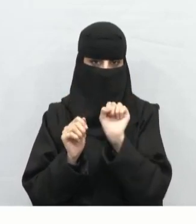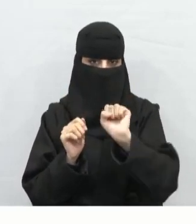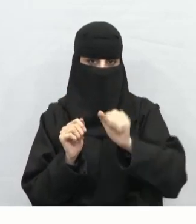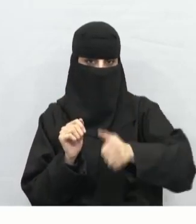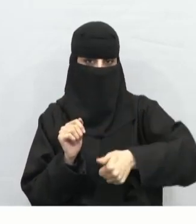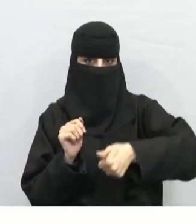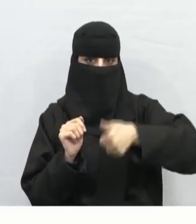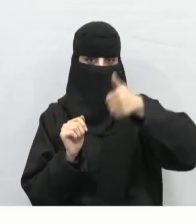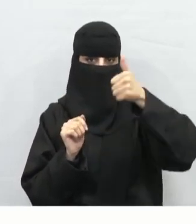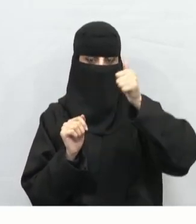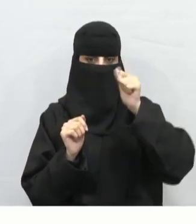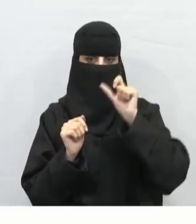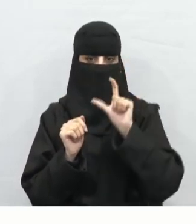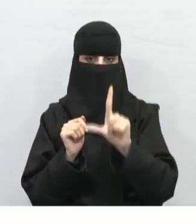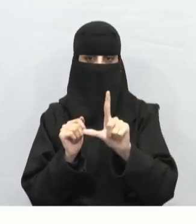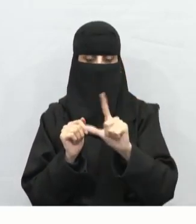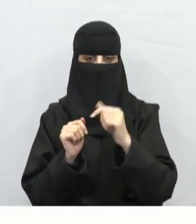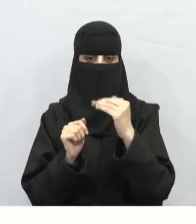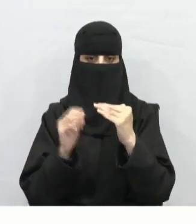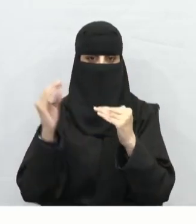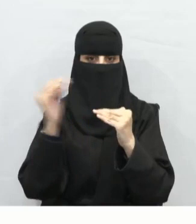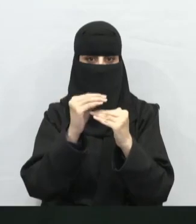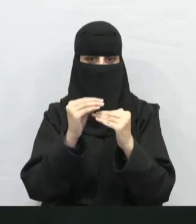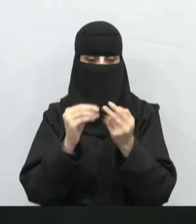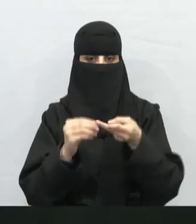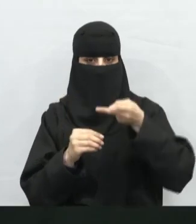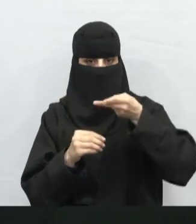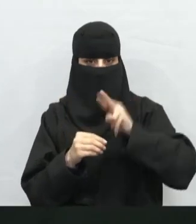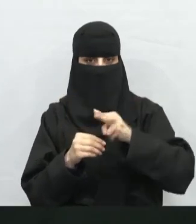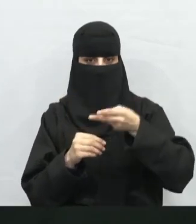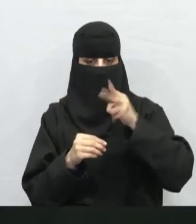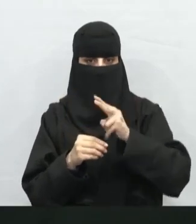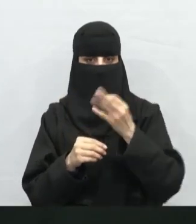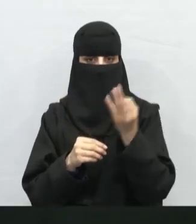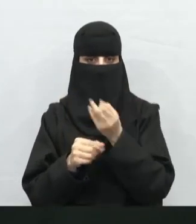هيا كرروها مره اخرى انطقوا كلمه صالح